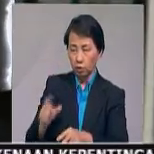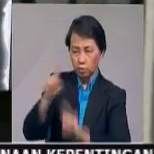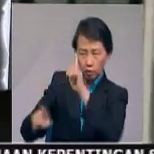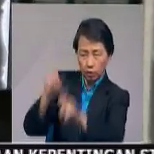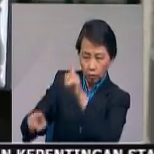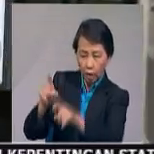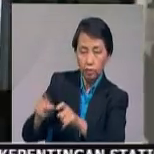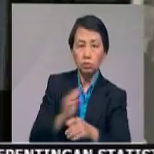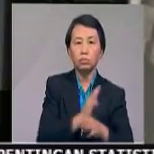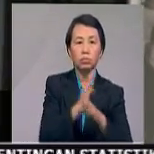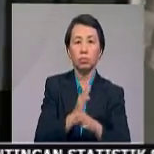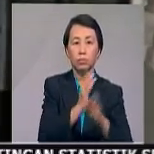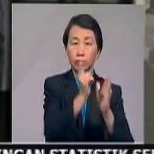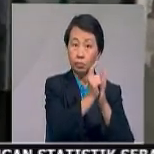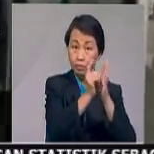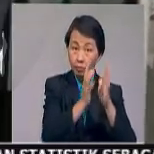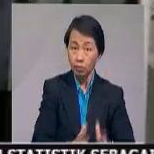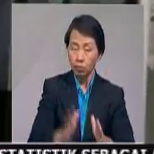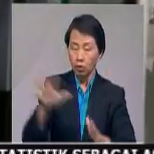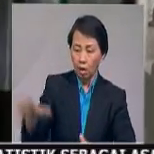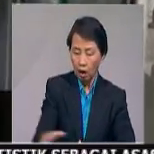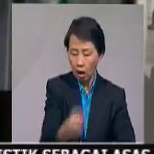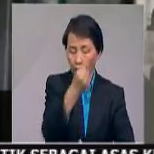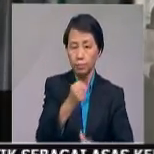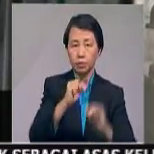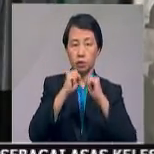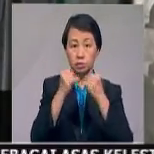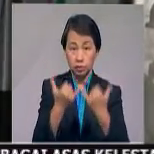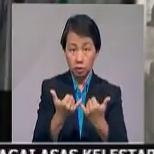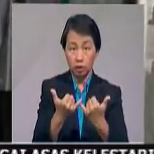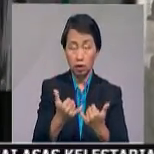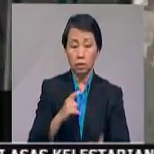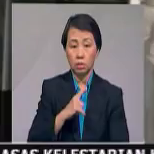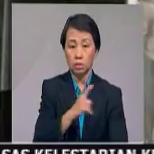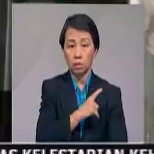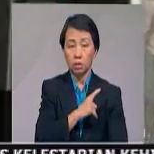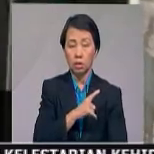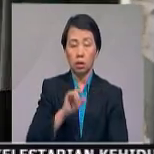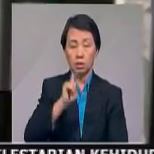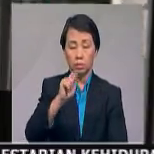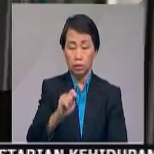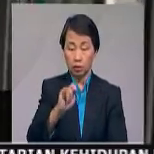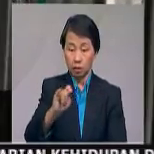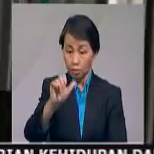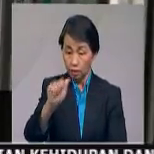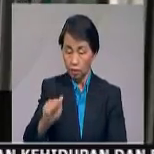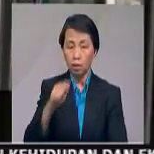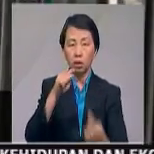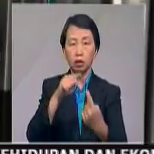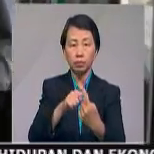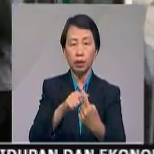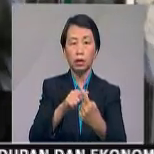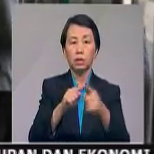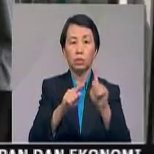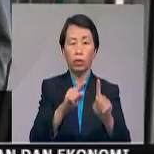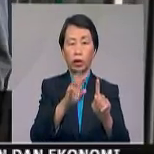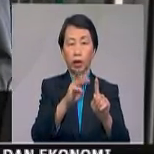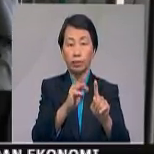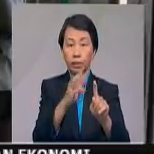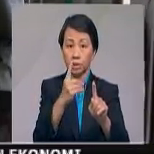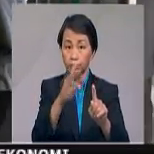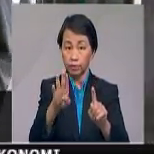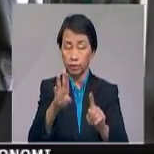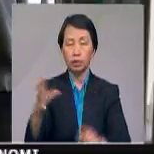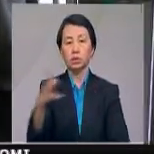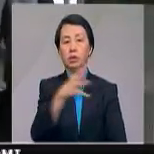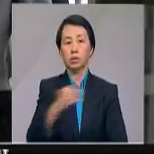pihak pembelaan berhubung isu pengambil alihan syarikat Lembaga Pelaburan Terengganu TIA kepada 1MDB.